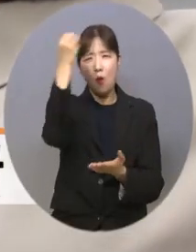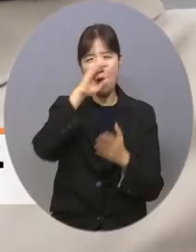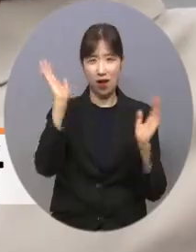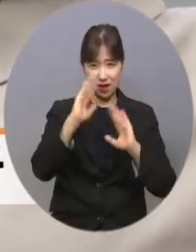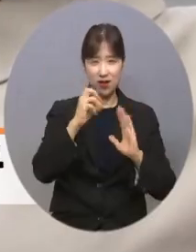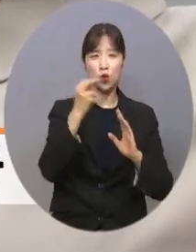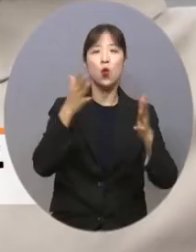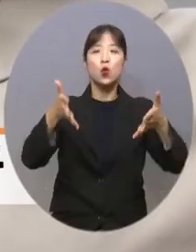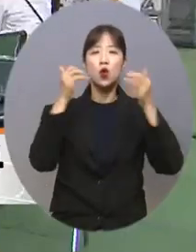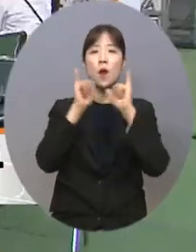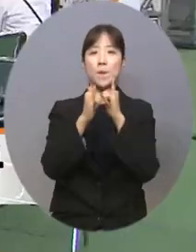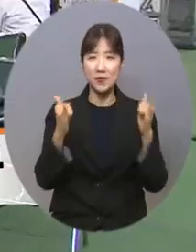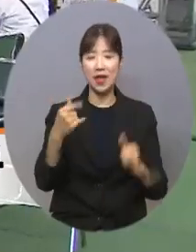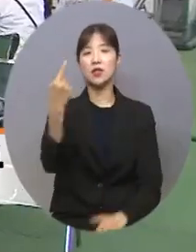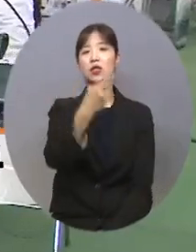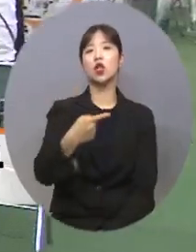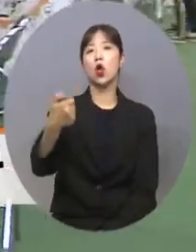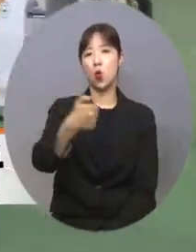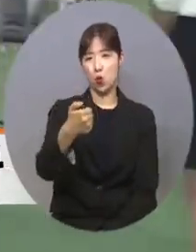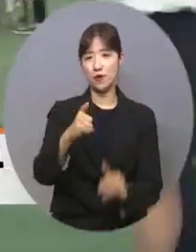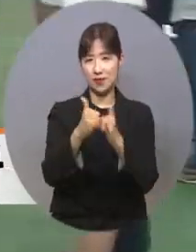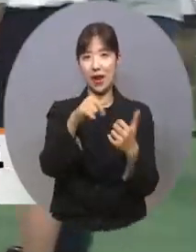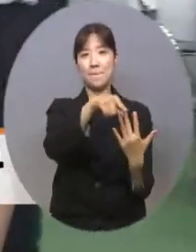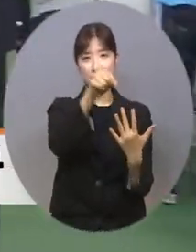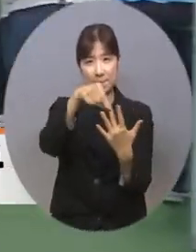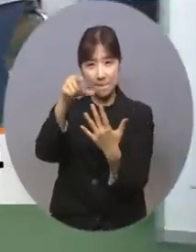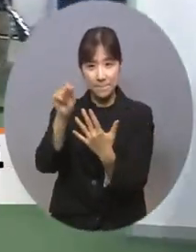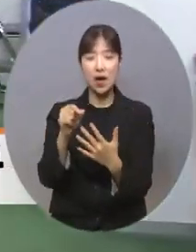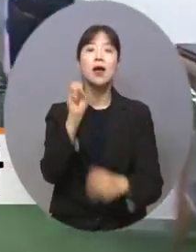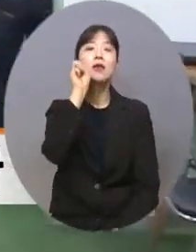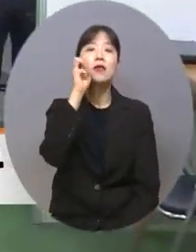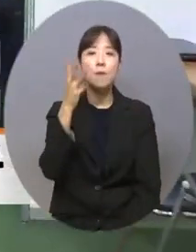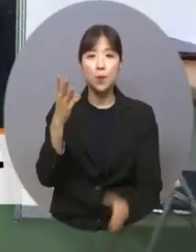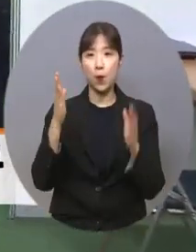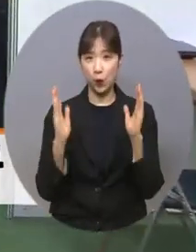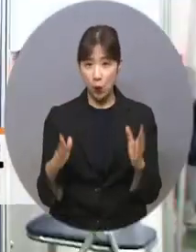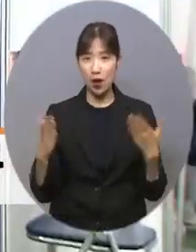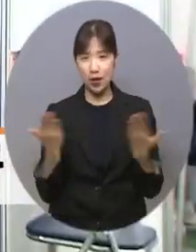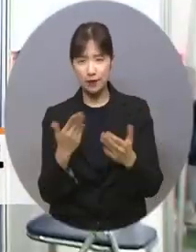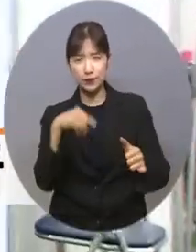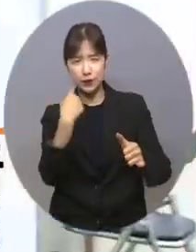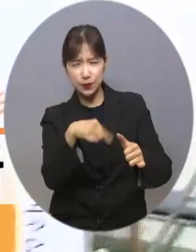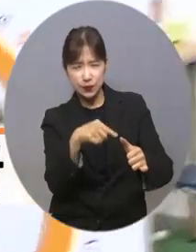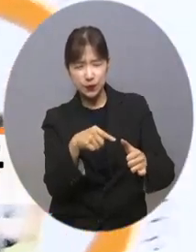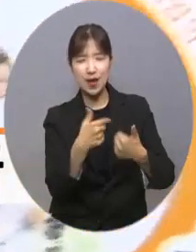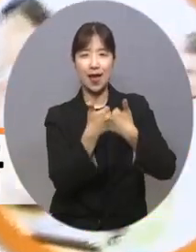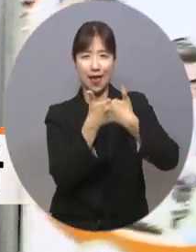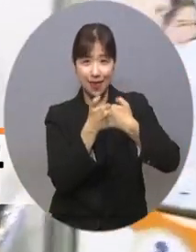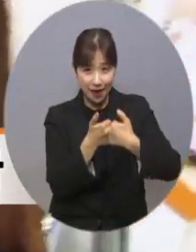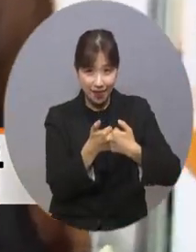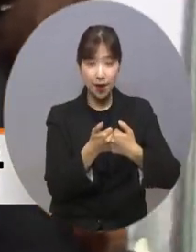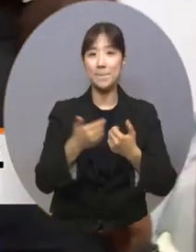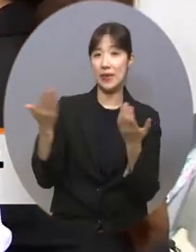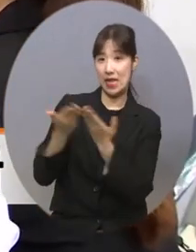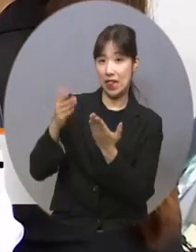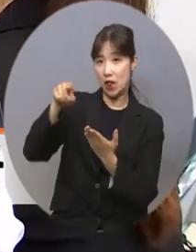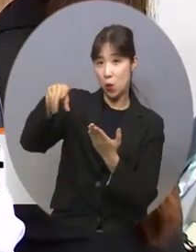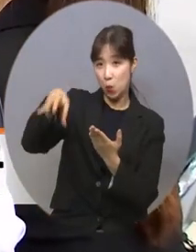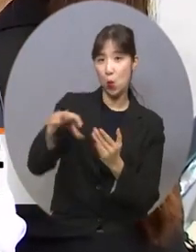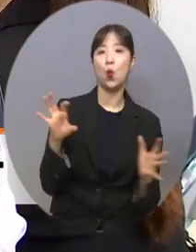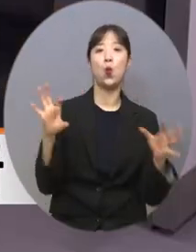졸업자 1,050명을 선발해 3개월 안팎의 직무교육을 하고 취업 상담을 통해 채용과